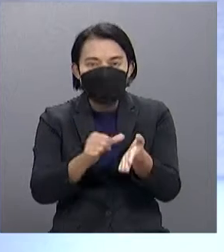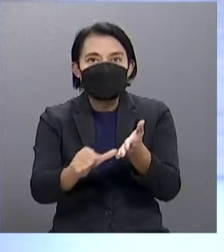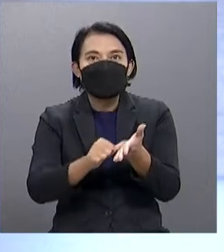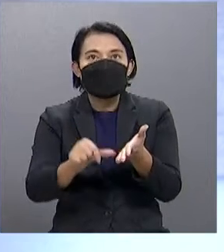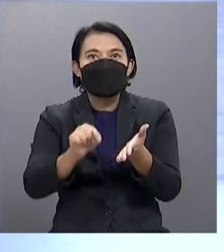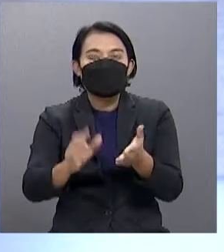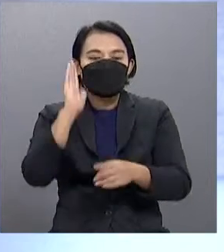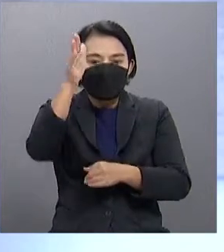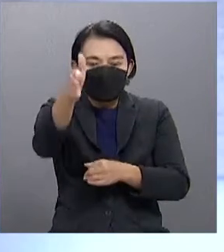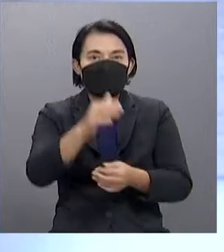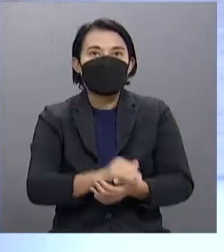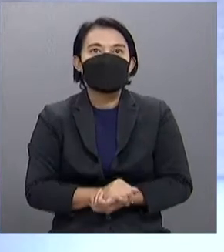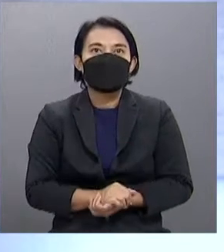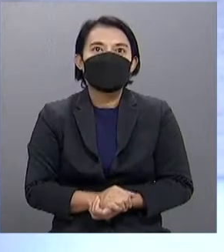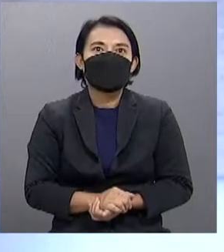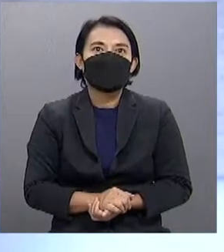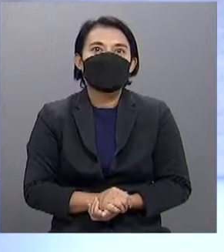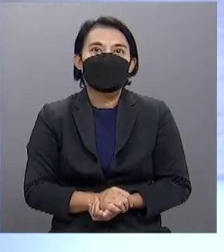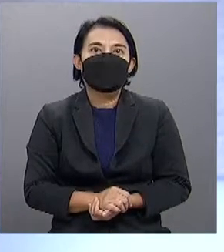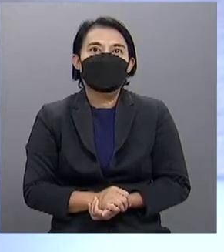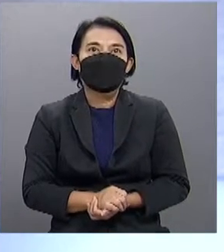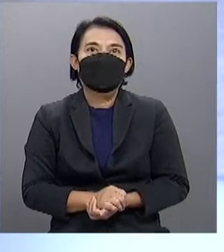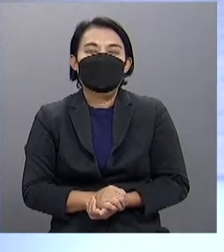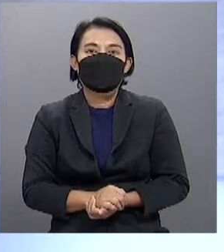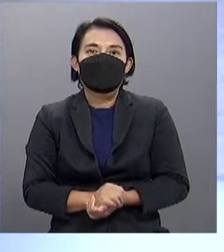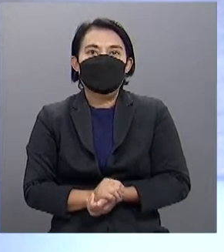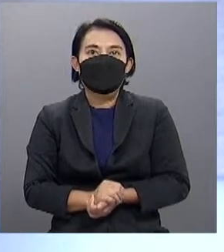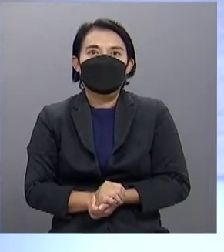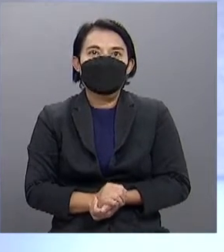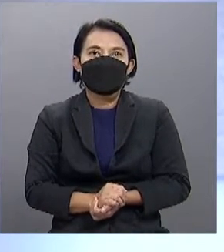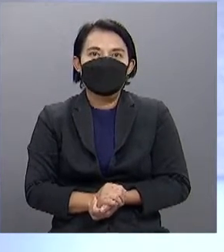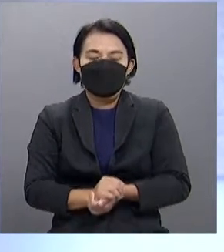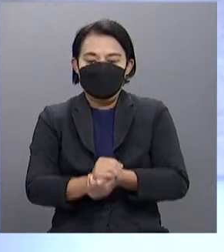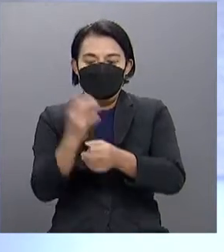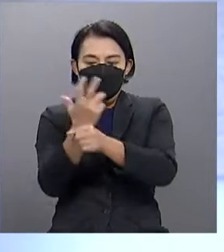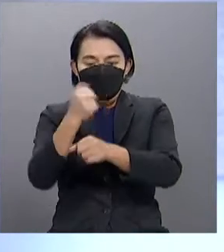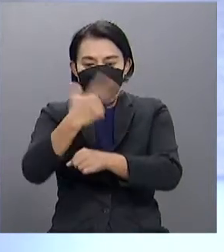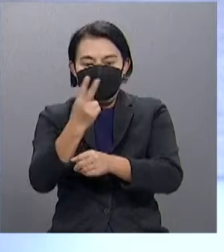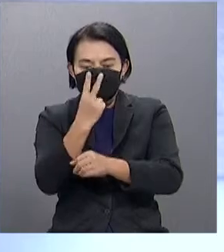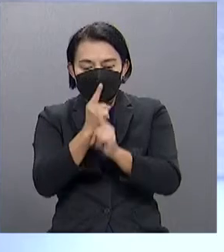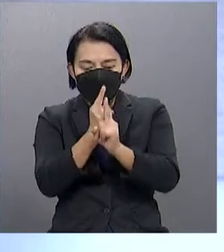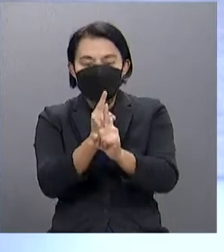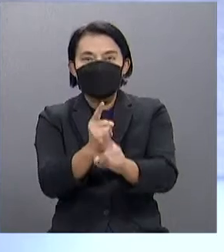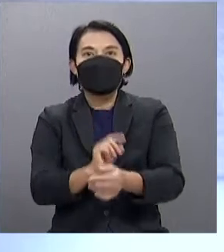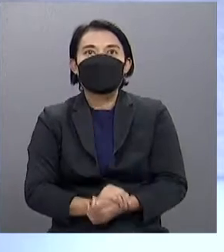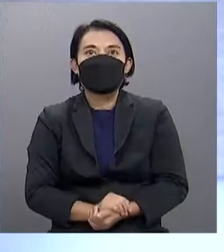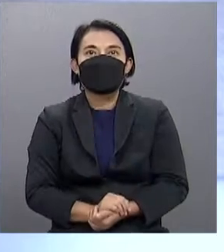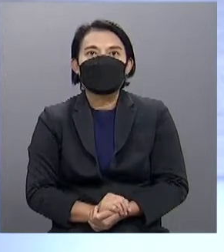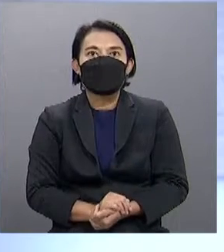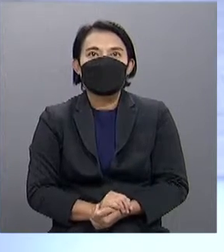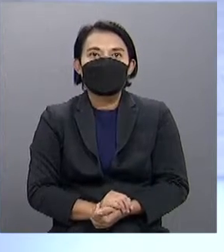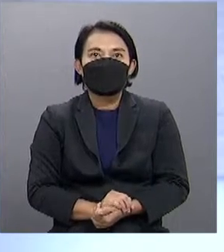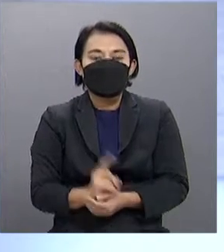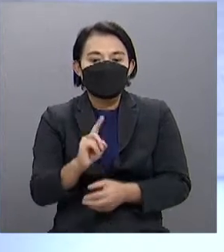และก็ชมขาอีกเรื่องราวหนึ่งค่ะที่ไทยวททเองก็พยายามที่จะมีการติดตามเราส่งทีมข่าวลงพื้นที่ไปหลายครั้งนะคะที่จังหวัด